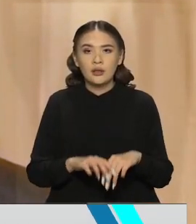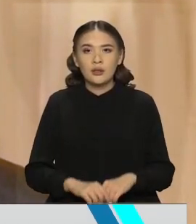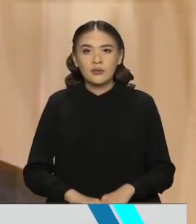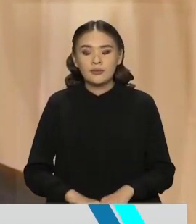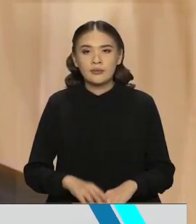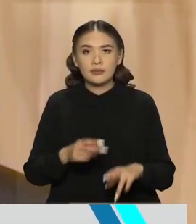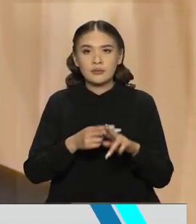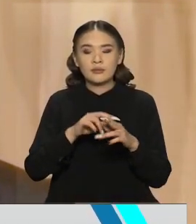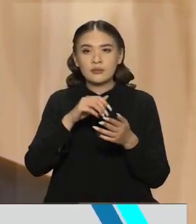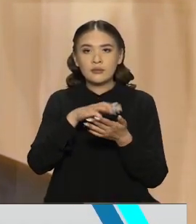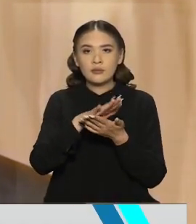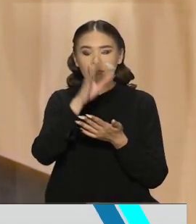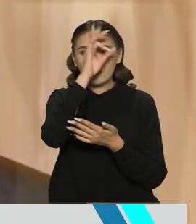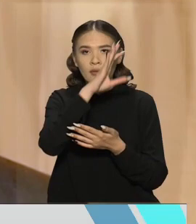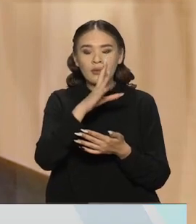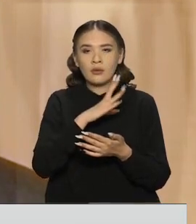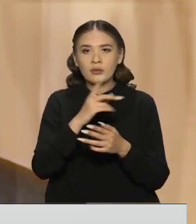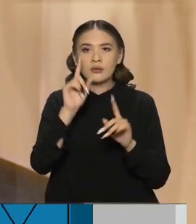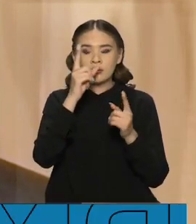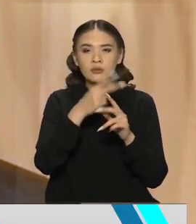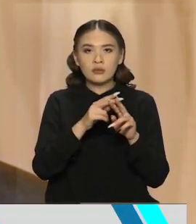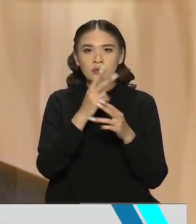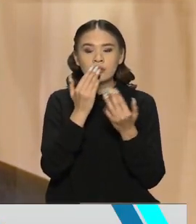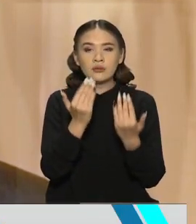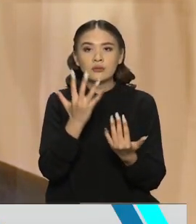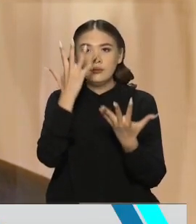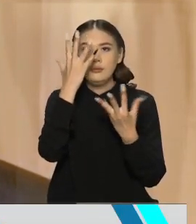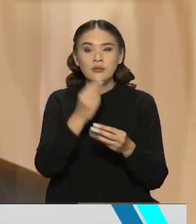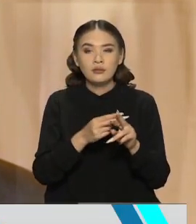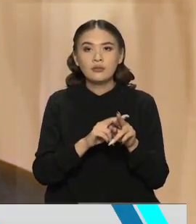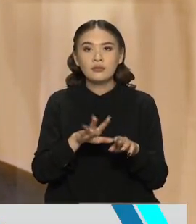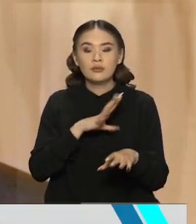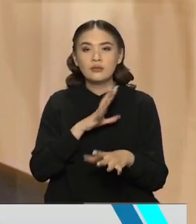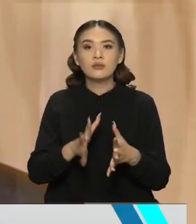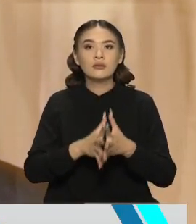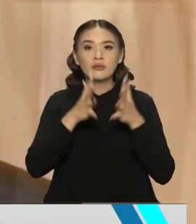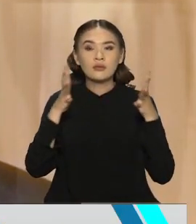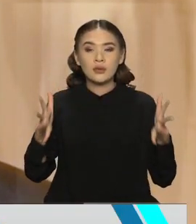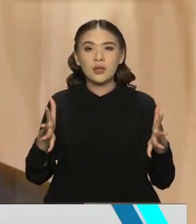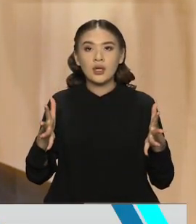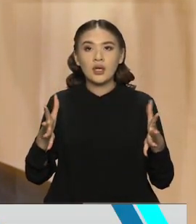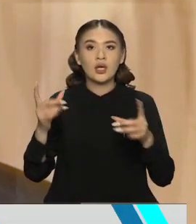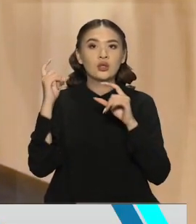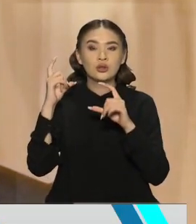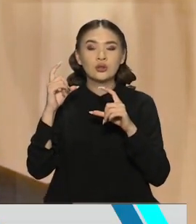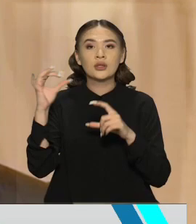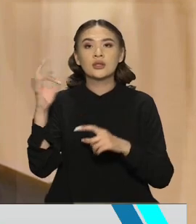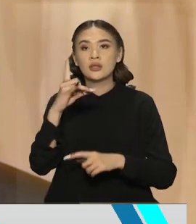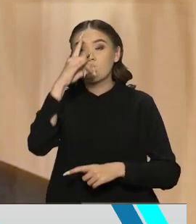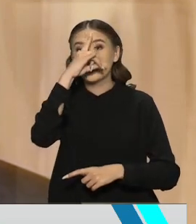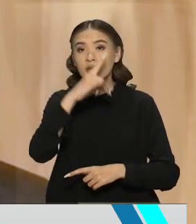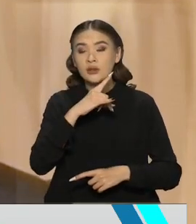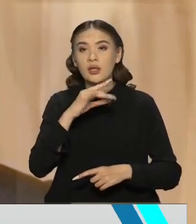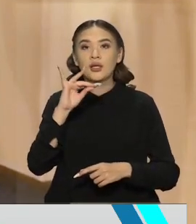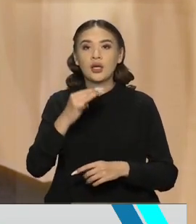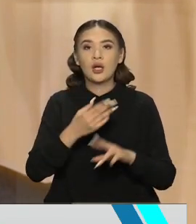серединного коридора, middle коридора. Почему? Потому что на сегодняшний день достаточно большая грузовая база из Казахстана, это наш